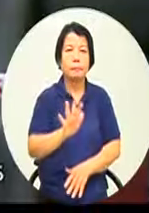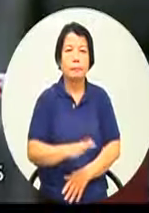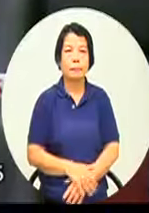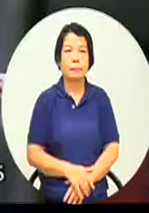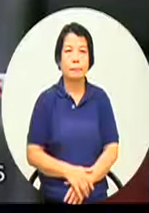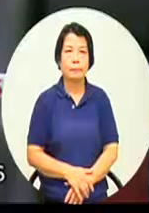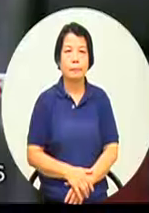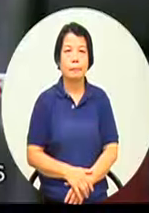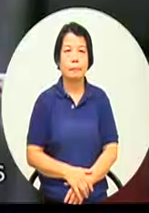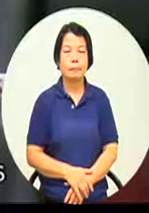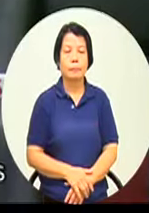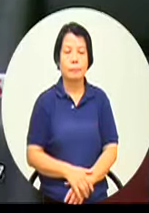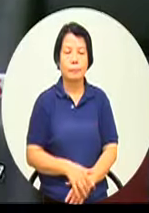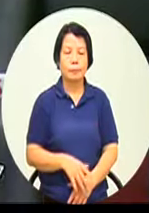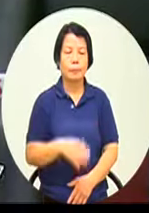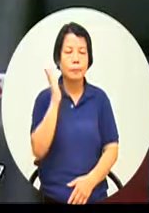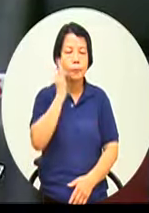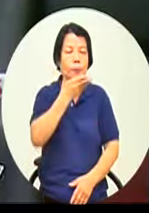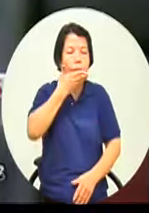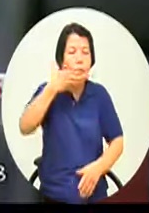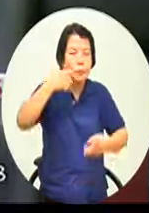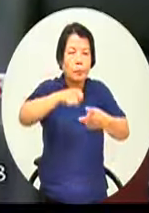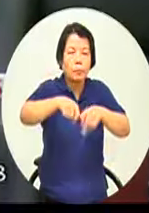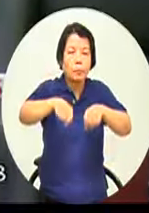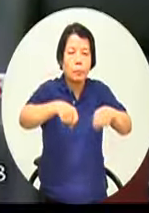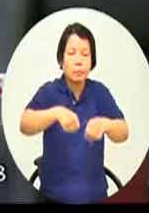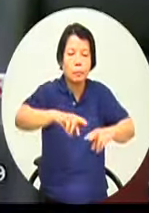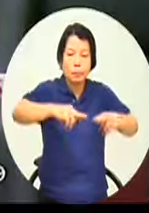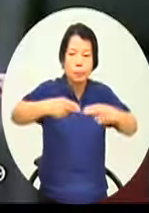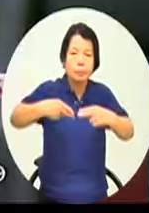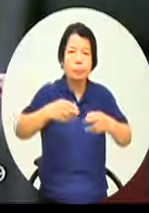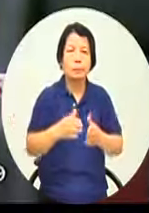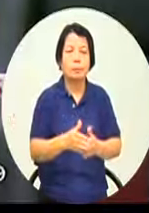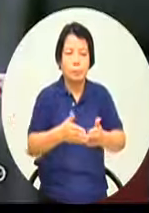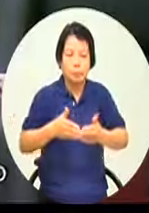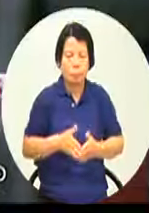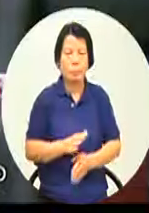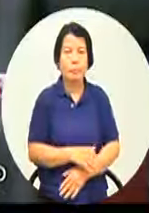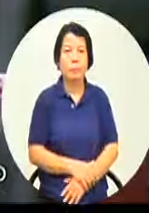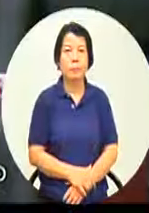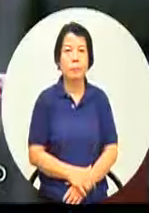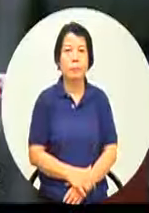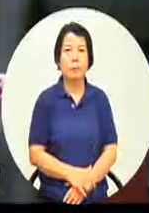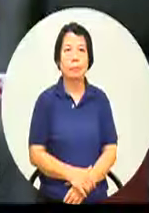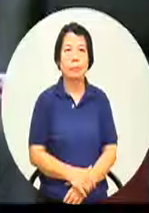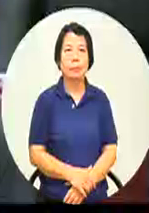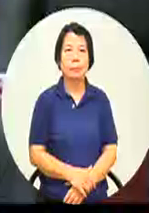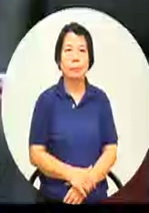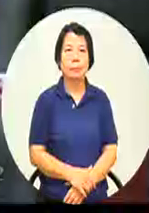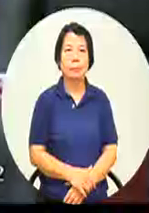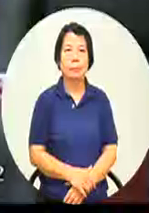咱水利工程哦，伊个改善希望有所改善哦。